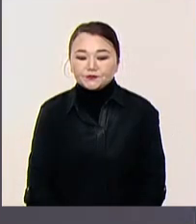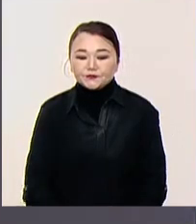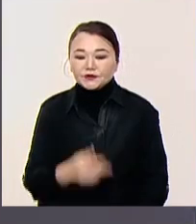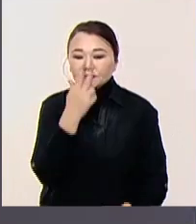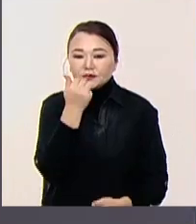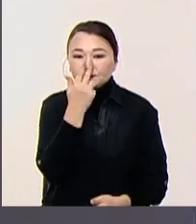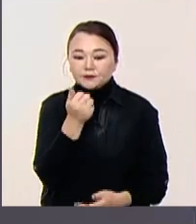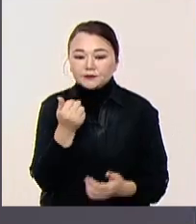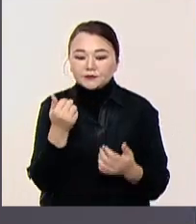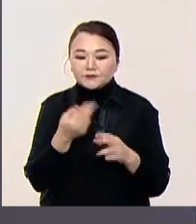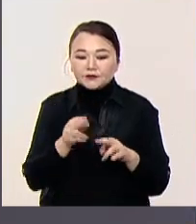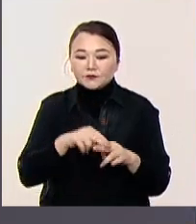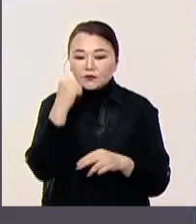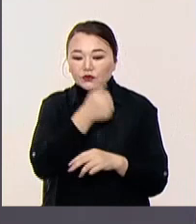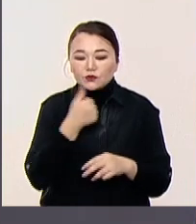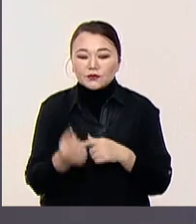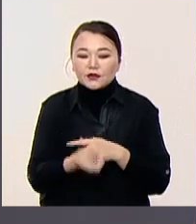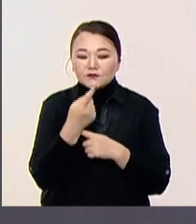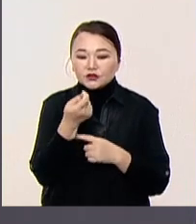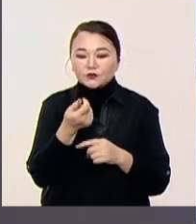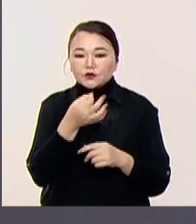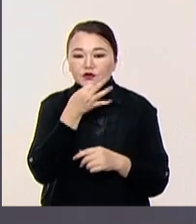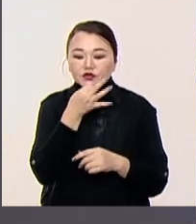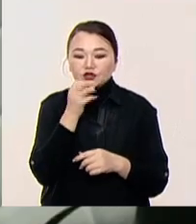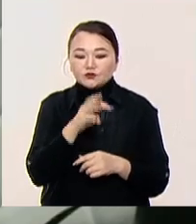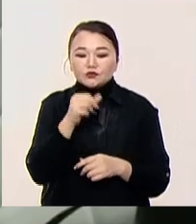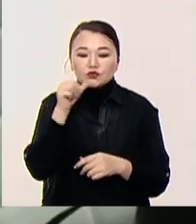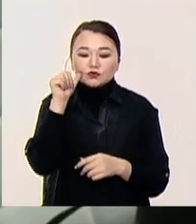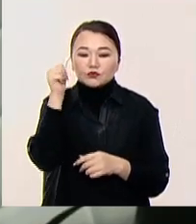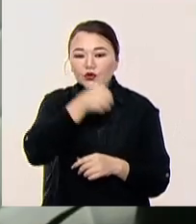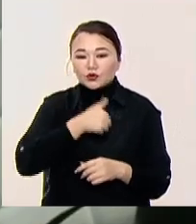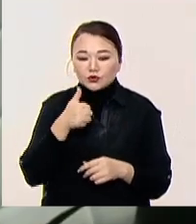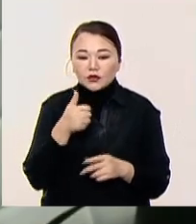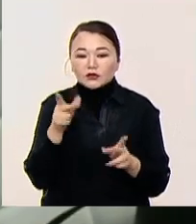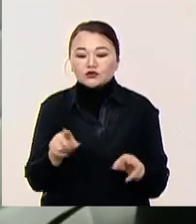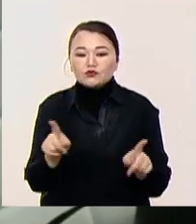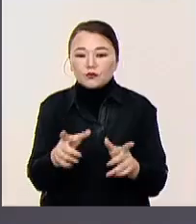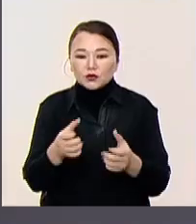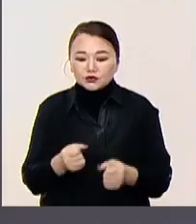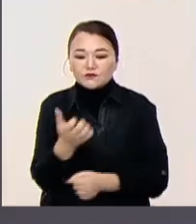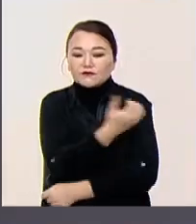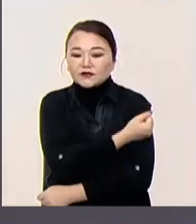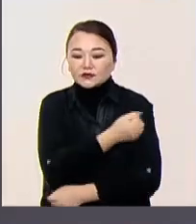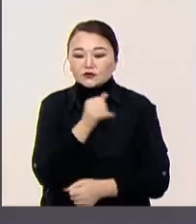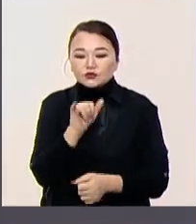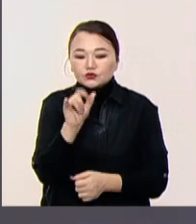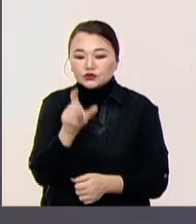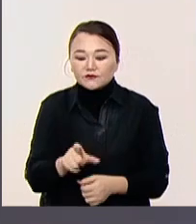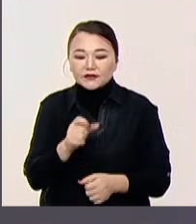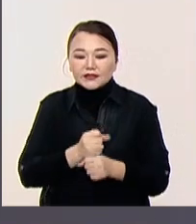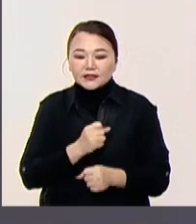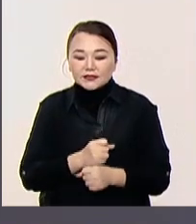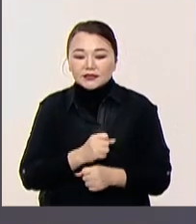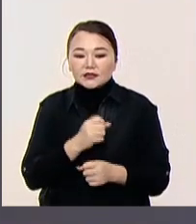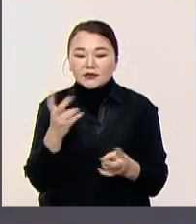Грипп в этом году появился немного раньше, чем в прошлом году. Для того, чтобы получить вакцину и у человека